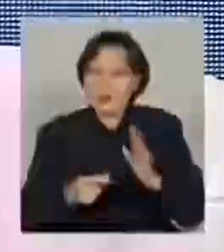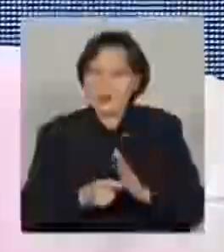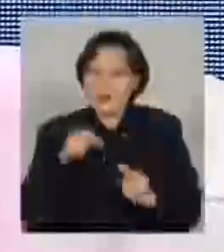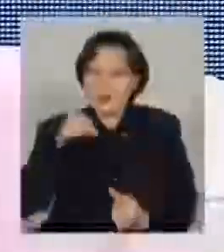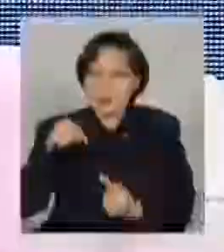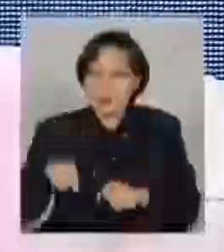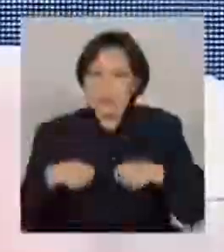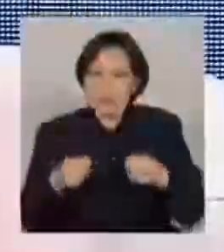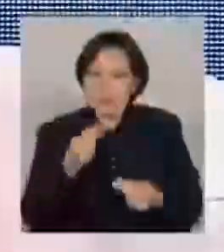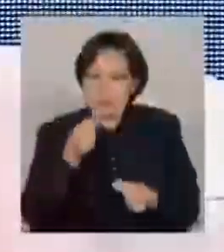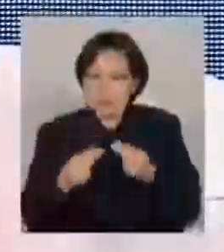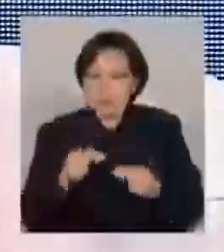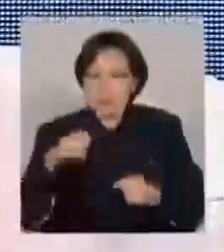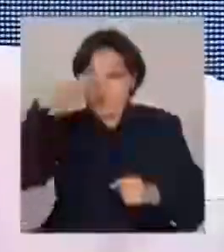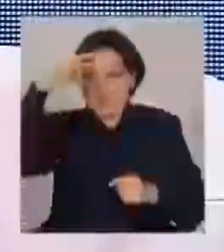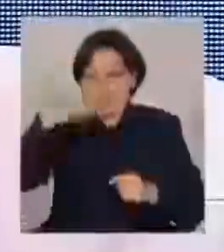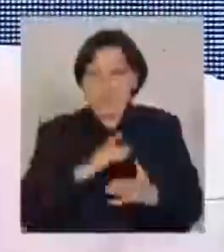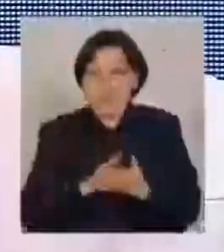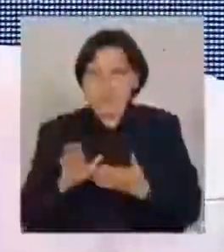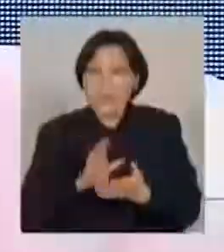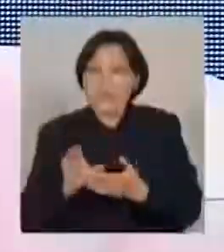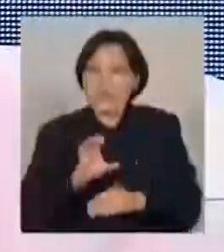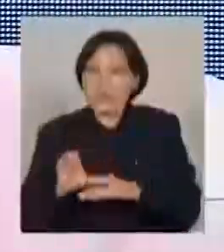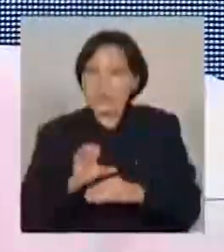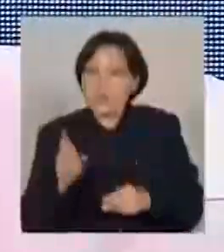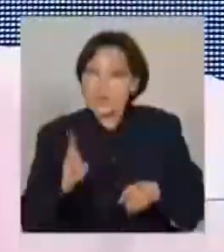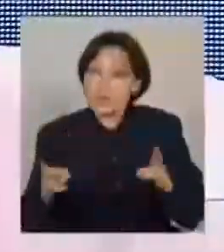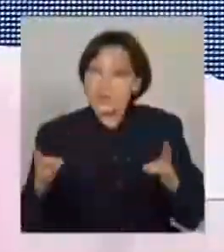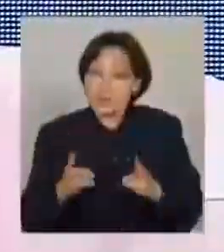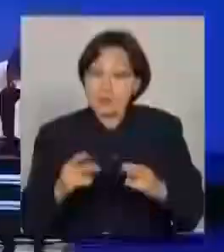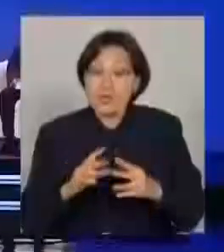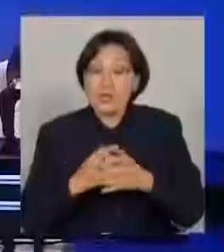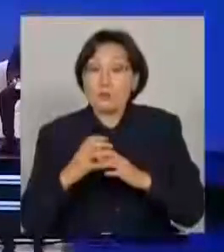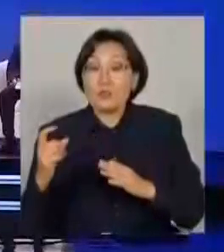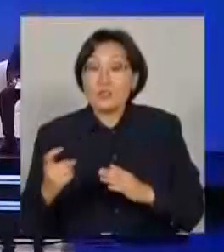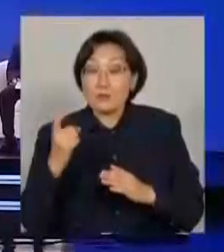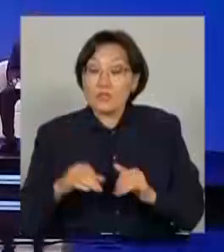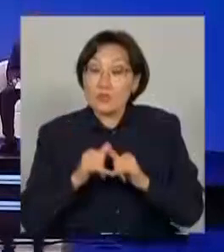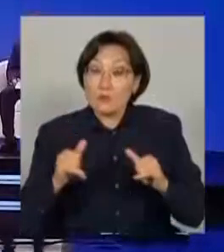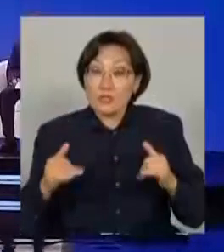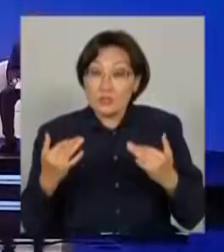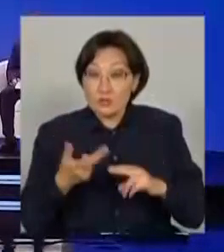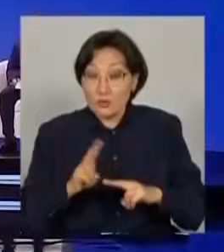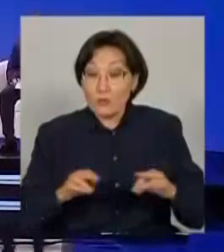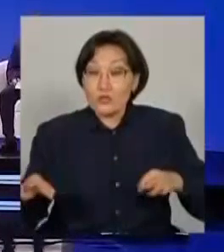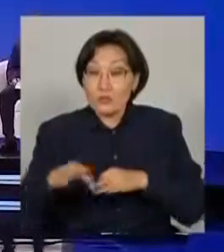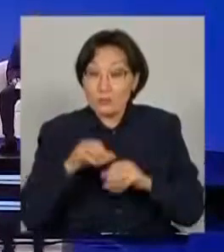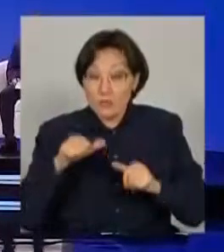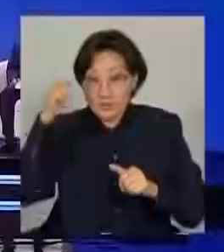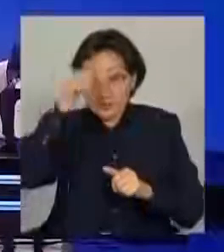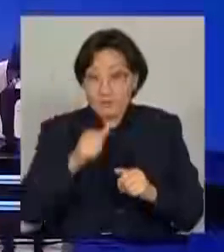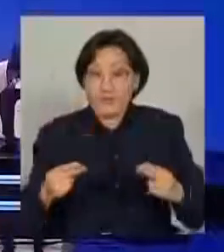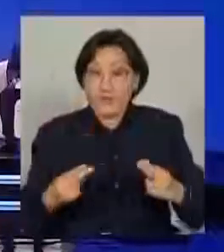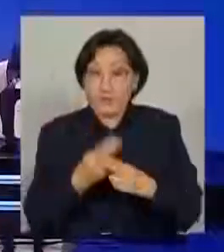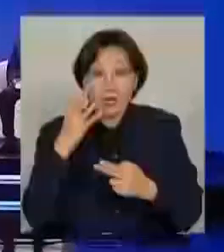Мектептегі берілетін тағамдар отандық таза өнімдерден дайындалуы тиіс. Осылайша ауыл шаруашылығы да дамиды. Енді бұл жобаны биыл Астана